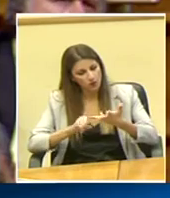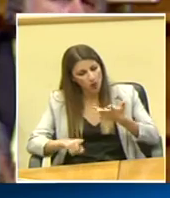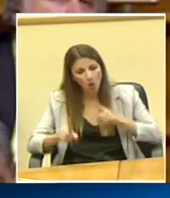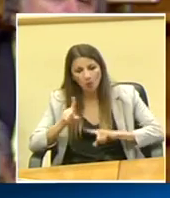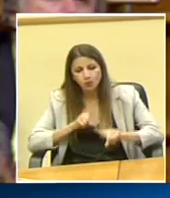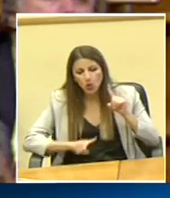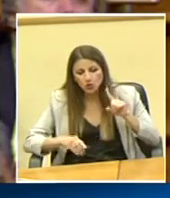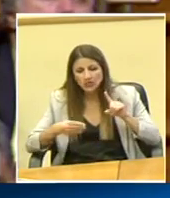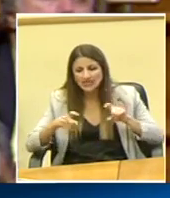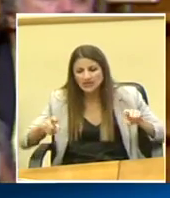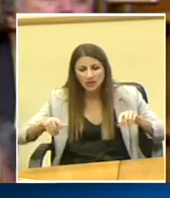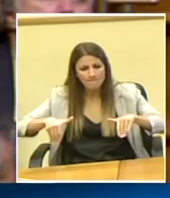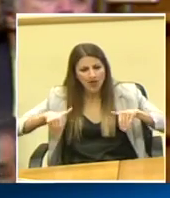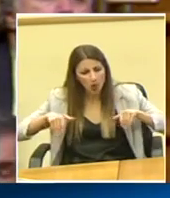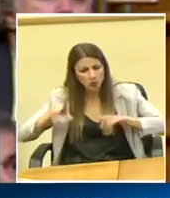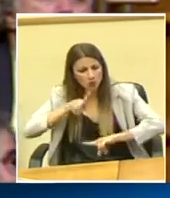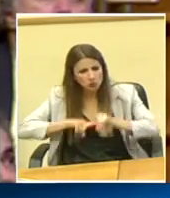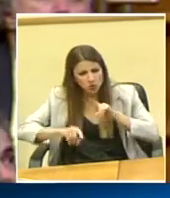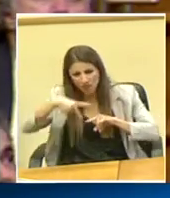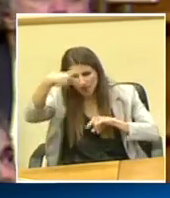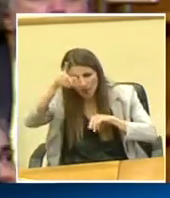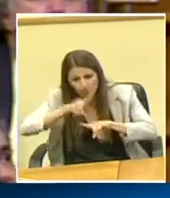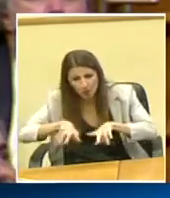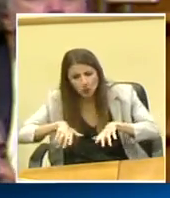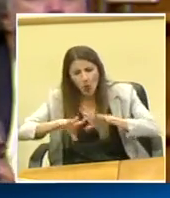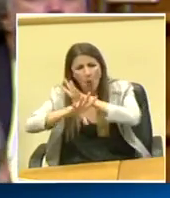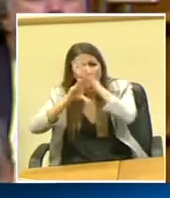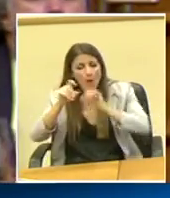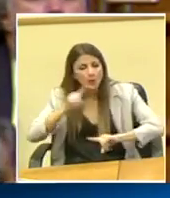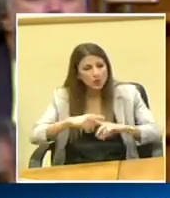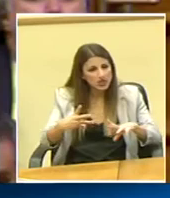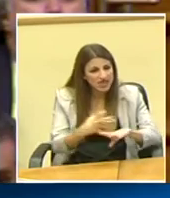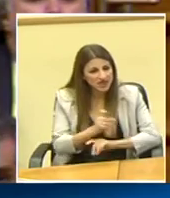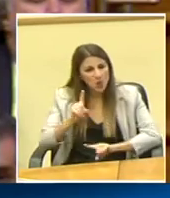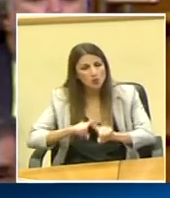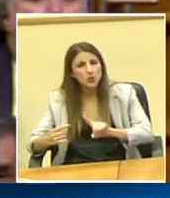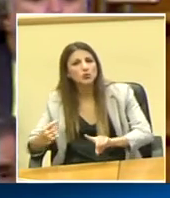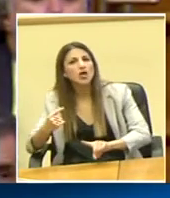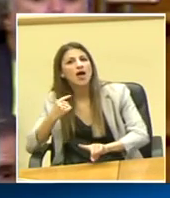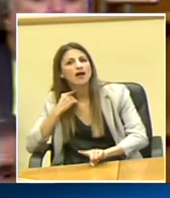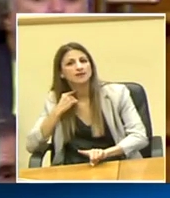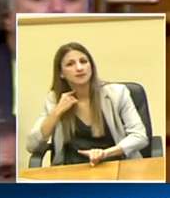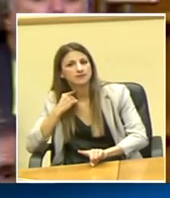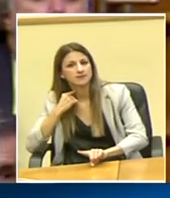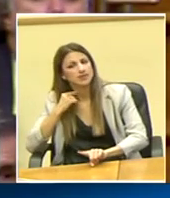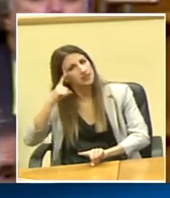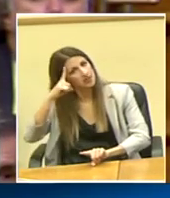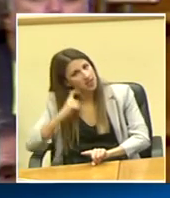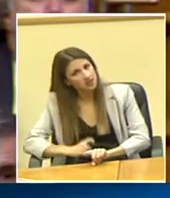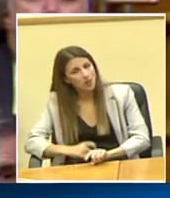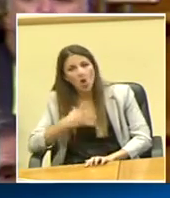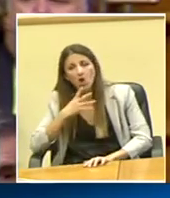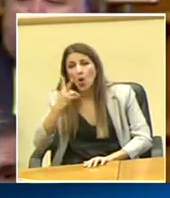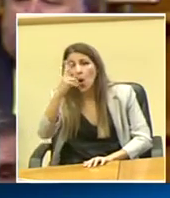πότε, για το ποιος κέρδισε και ποιος έδωσε σε αυτή τη μεγάλη ιστορία που μας ταλανίζει εδώ και